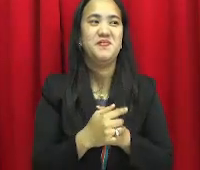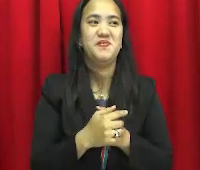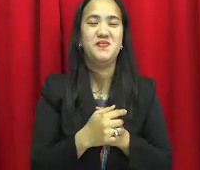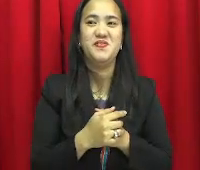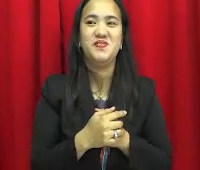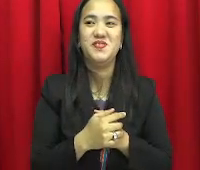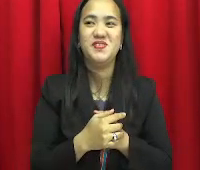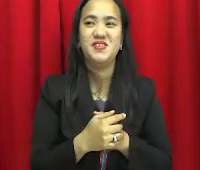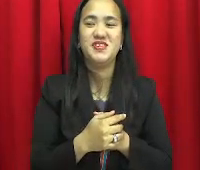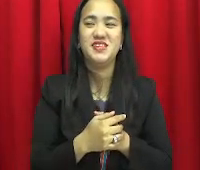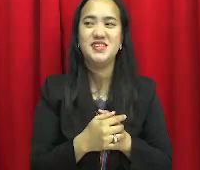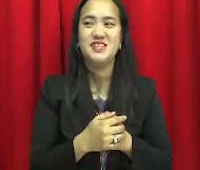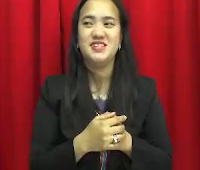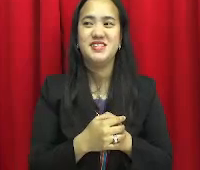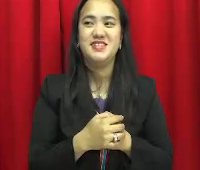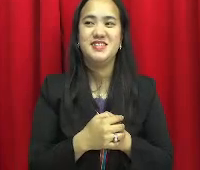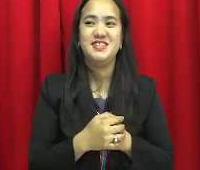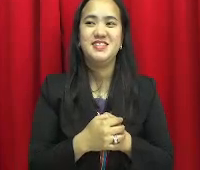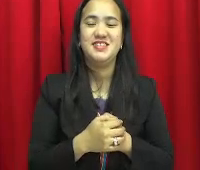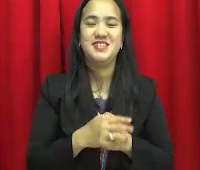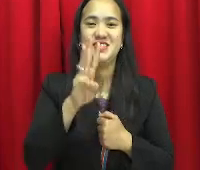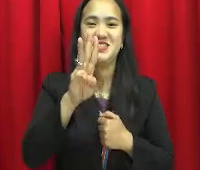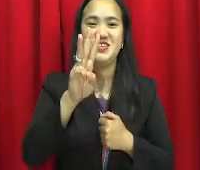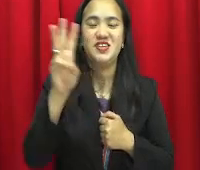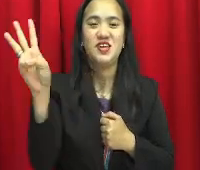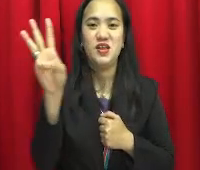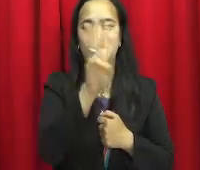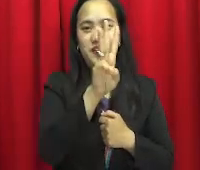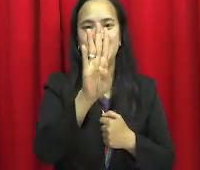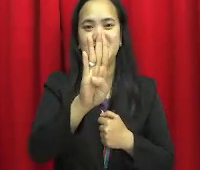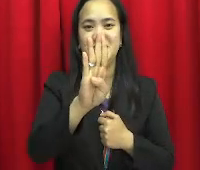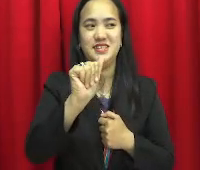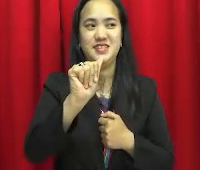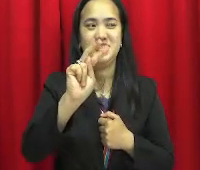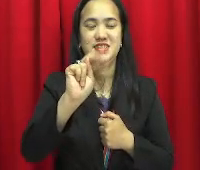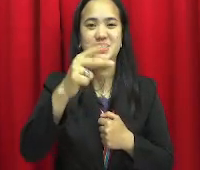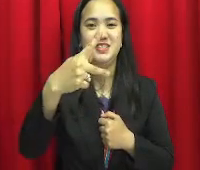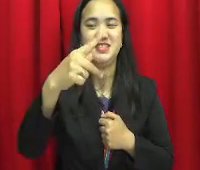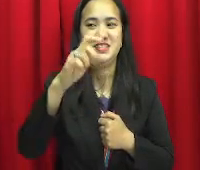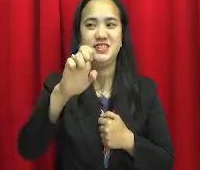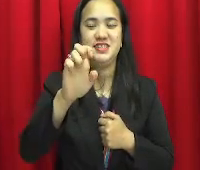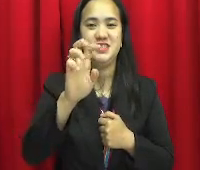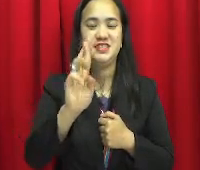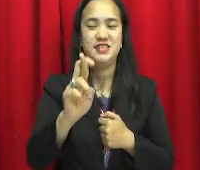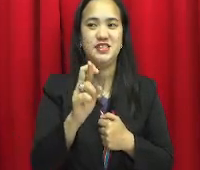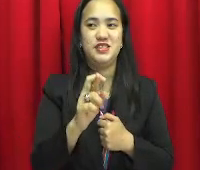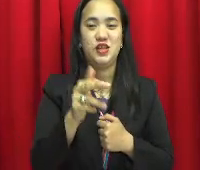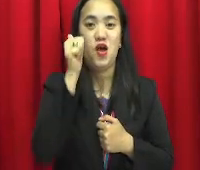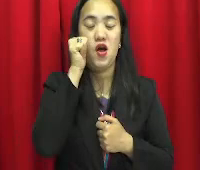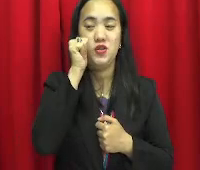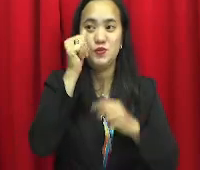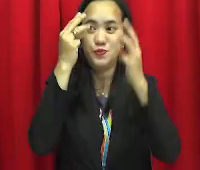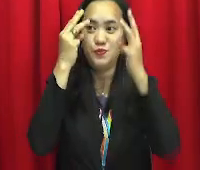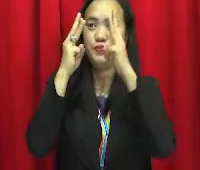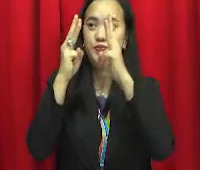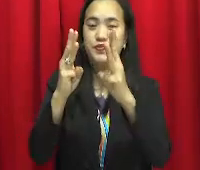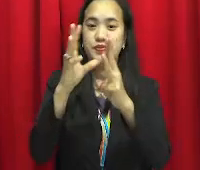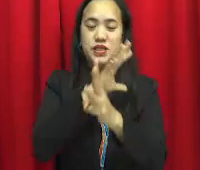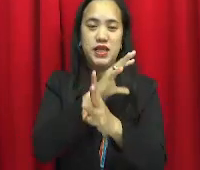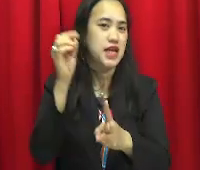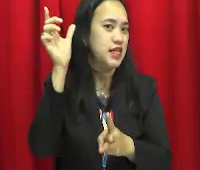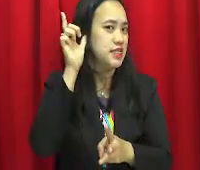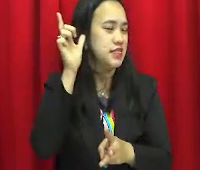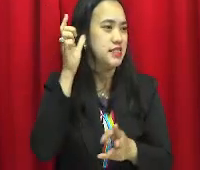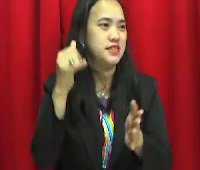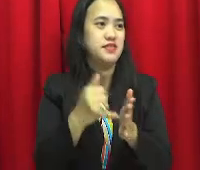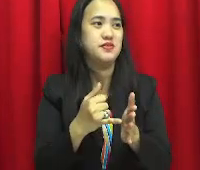nga pala, West Bankers opo, nga pala itong mga West to. West Bankers, kaya mga West Bank, kwan kayo. Dapat nakatuto kayong